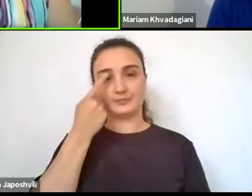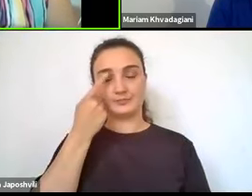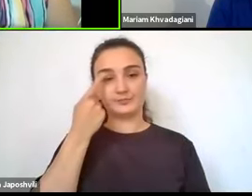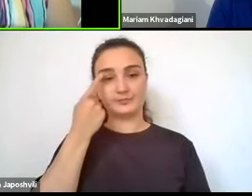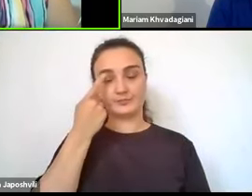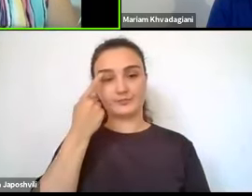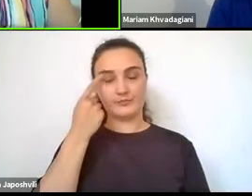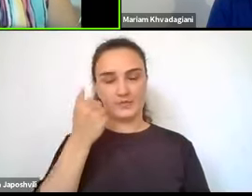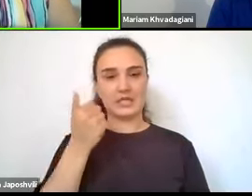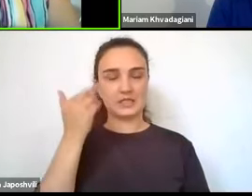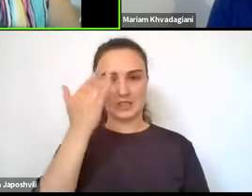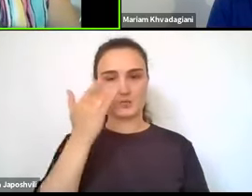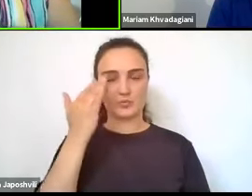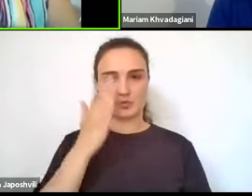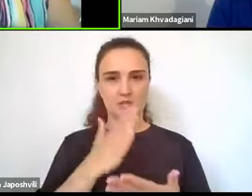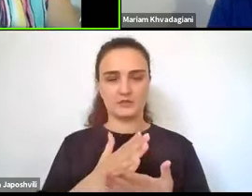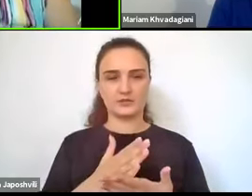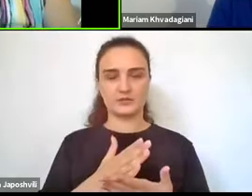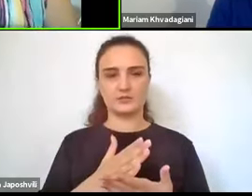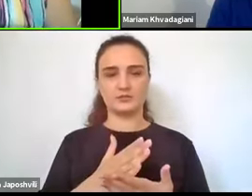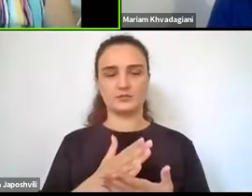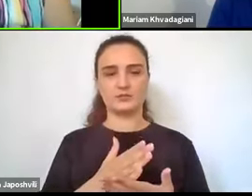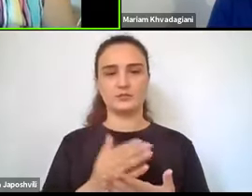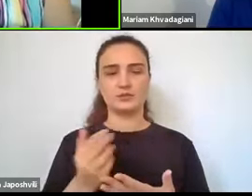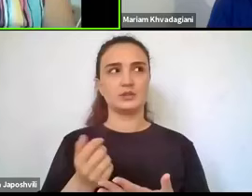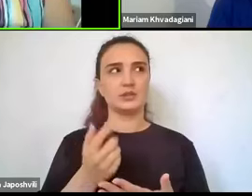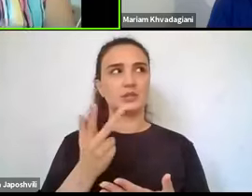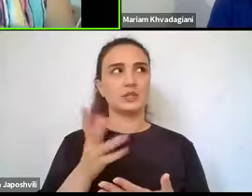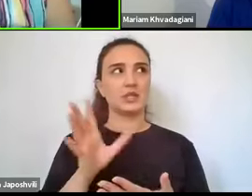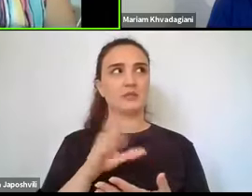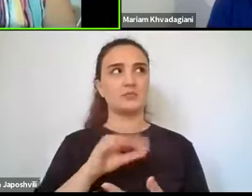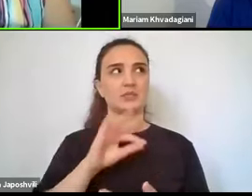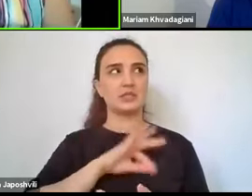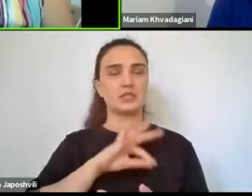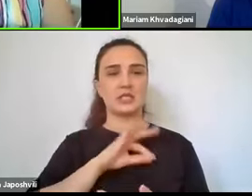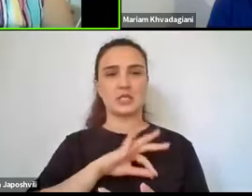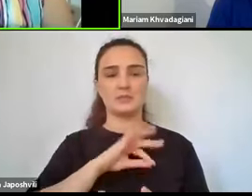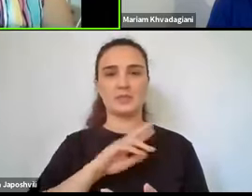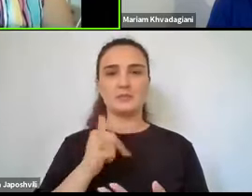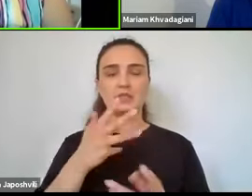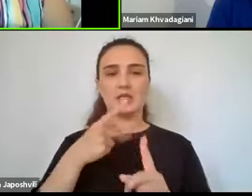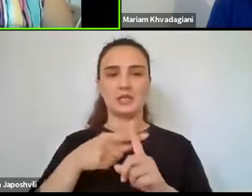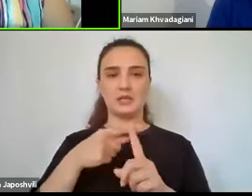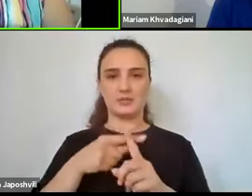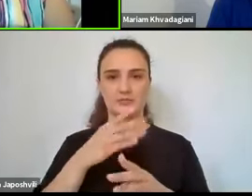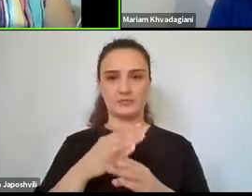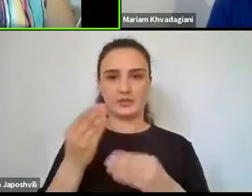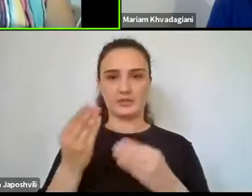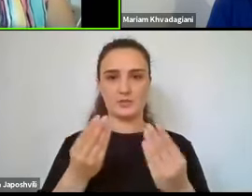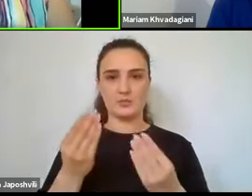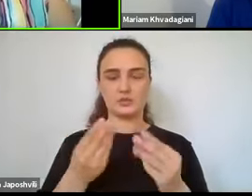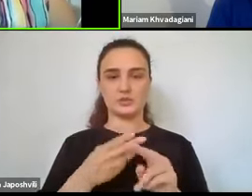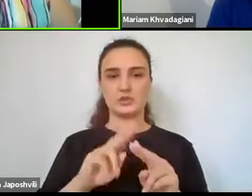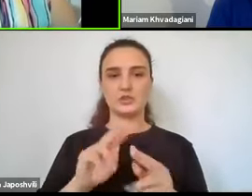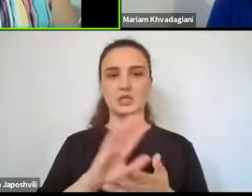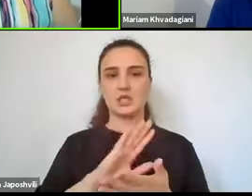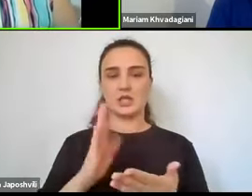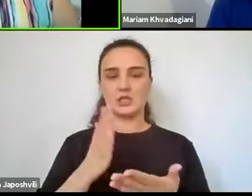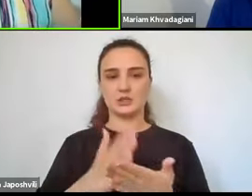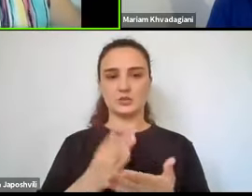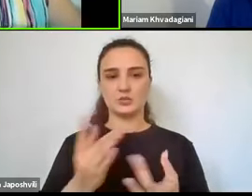შეექვნა კარგი წარმოდგენა რამდენი სარგებელი და რამდენი დადებით ხარ აქვს თამაშს, ხო? და ეს არ არის